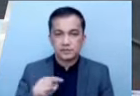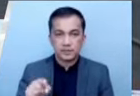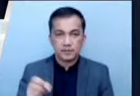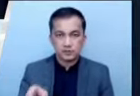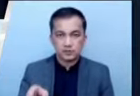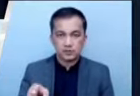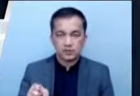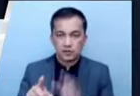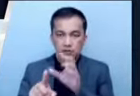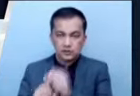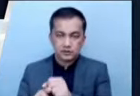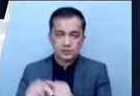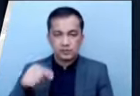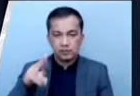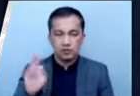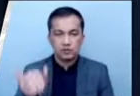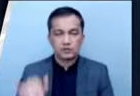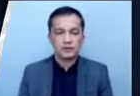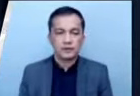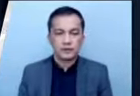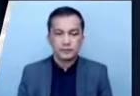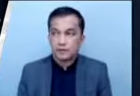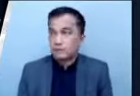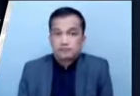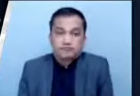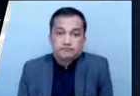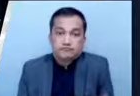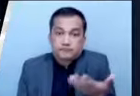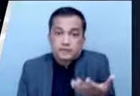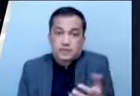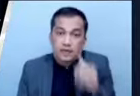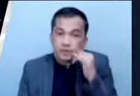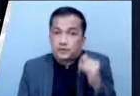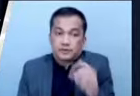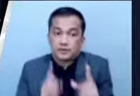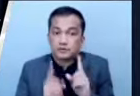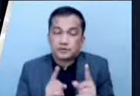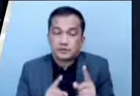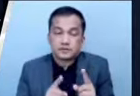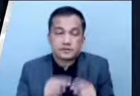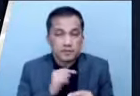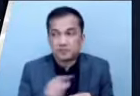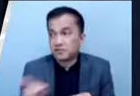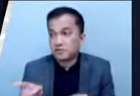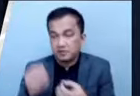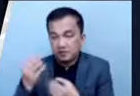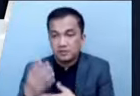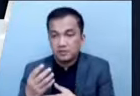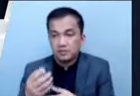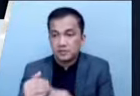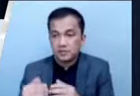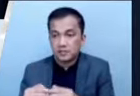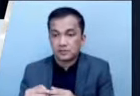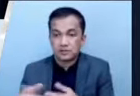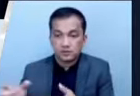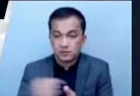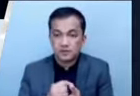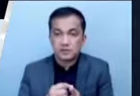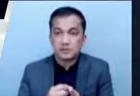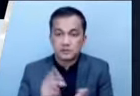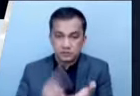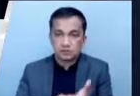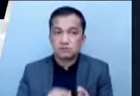kay Kibuloy. Nag-usap kami kahapon, sabi niya, he will try to raise the signatures, meron daw siyang 7 days, so